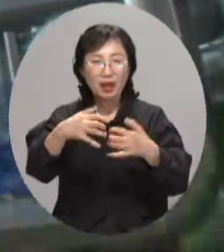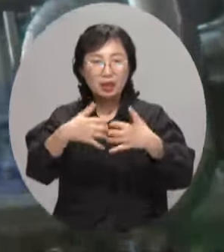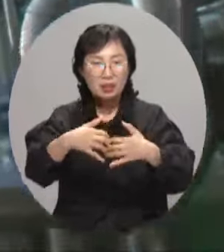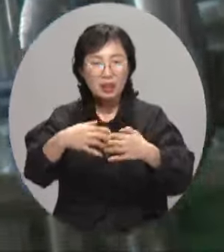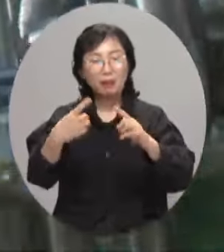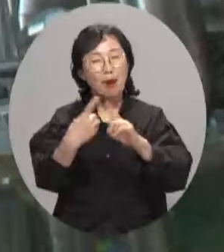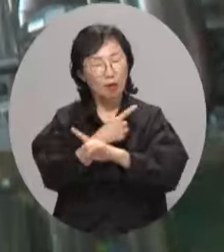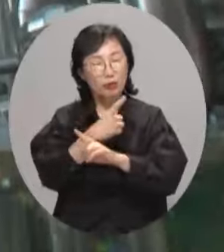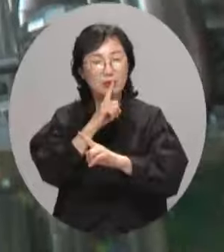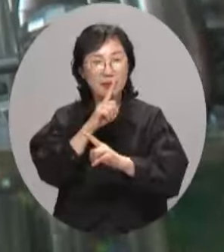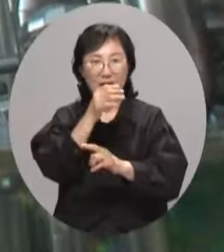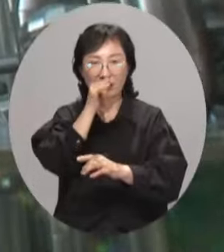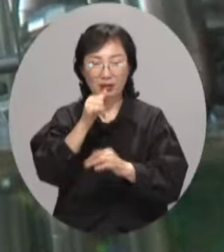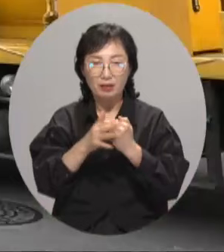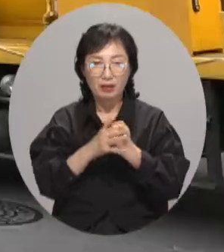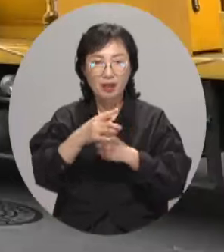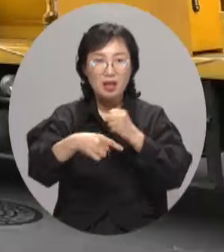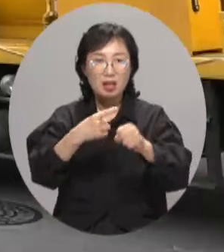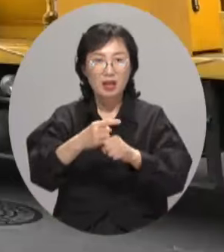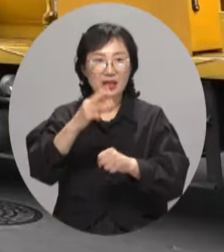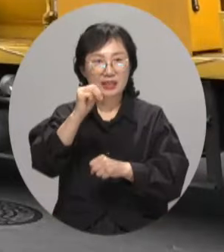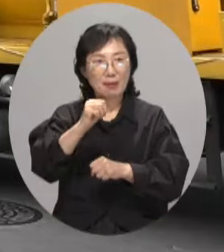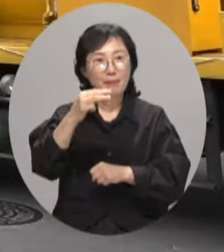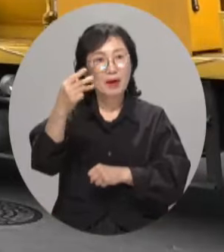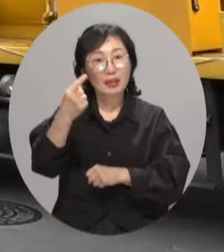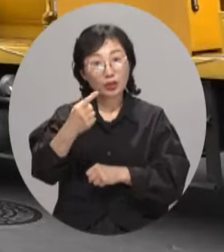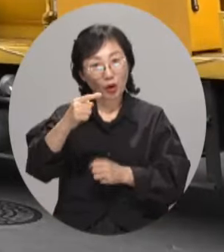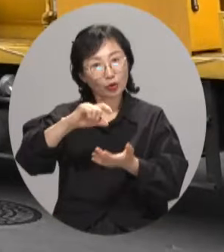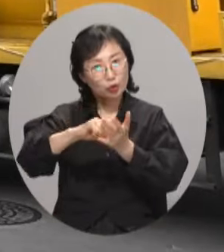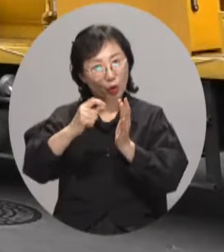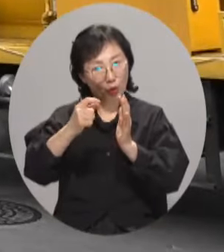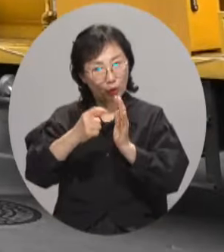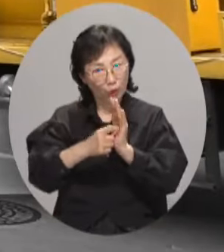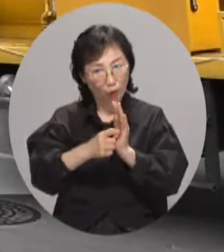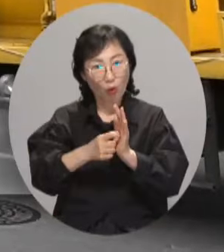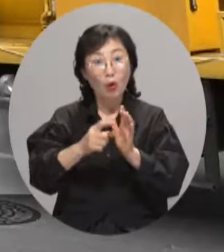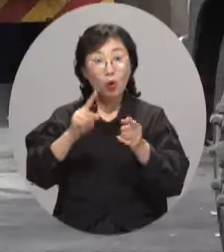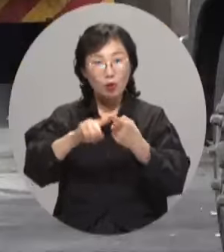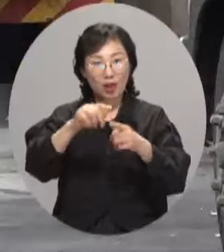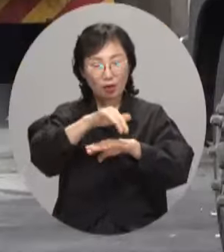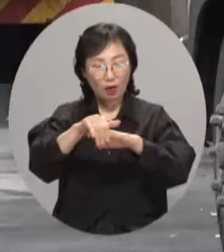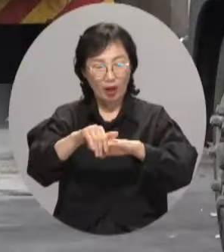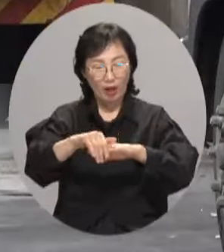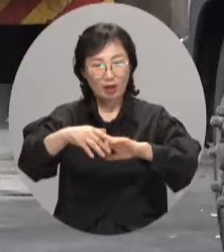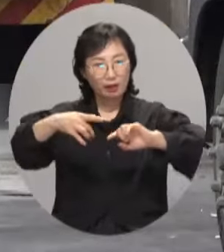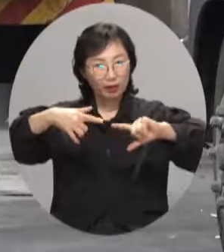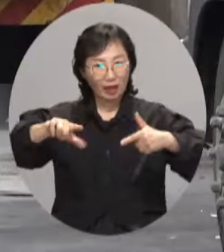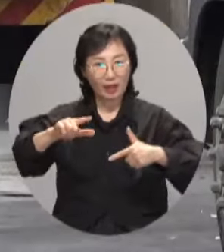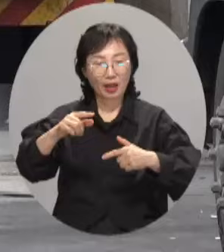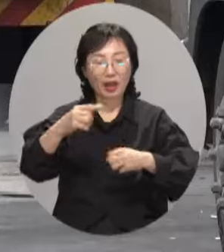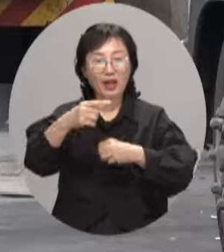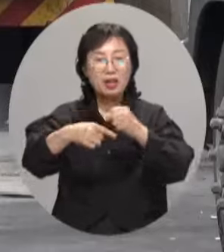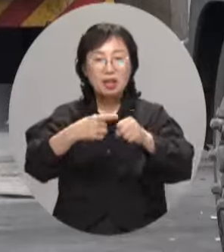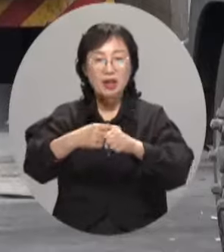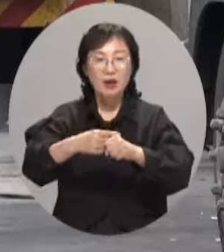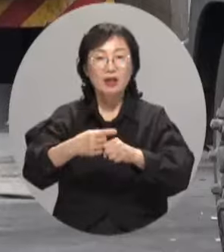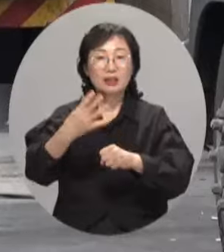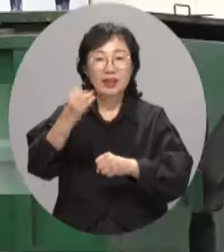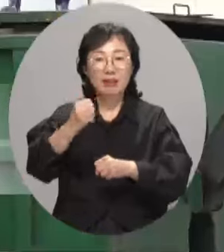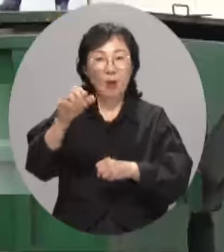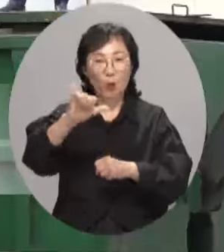개선하자는. 하지만 연간 3만 1천 톤의 은폐수를 반입한다는 계획과 달리 연간 4만 5천 톤의